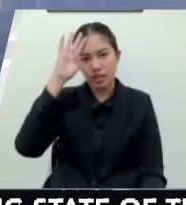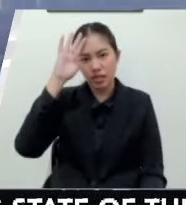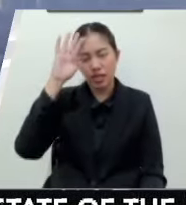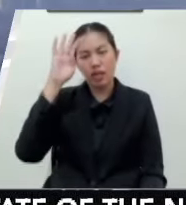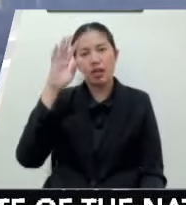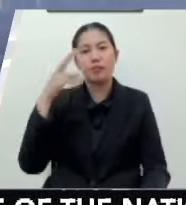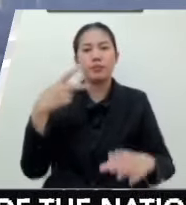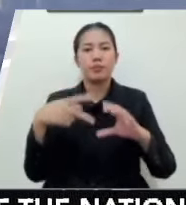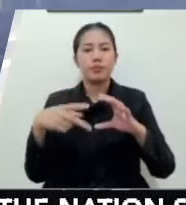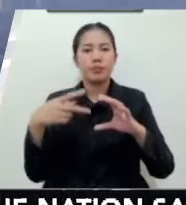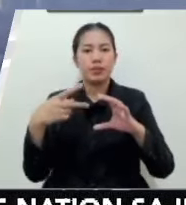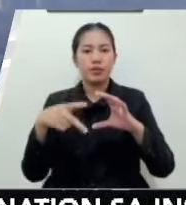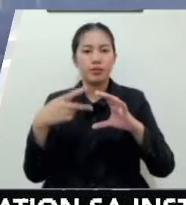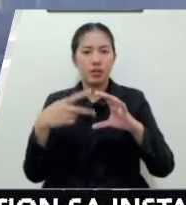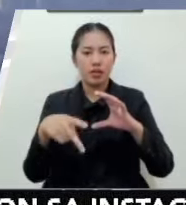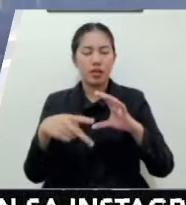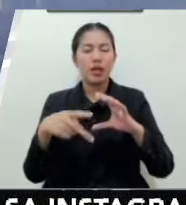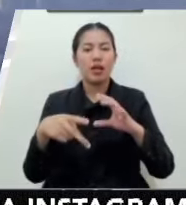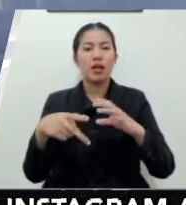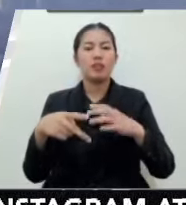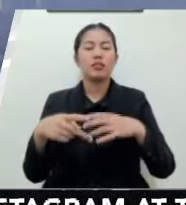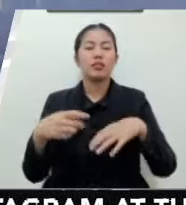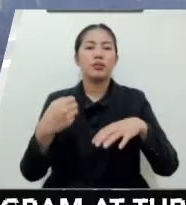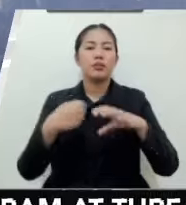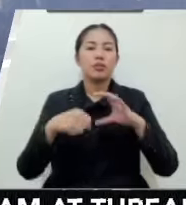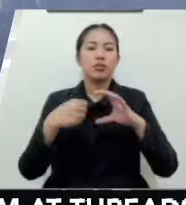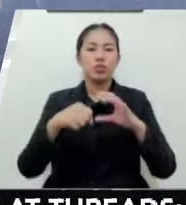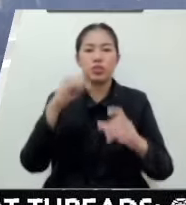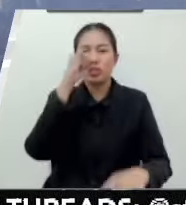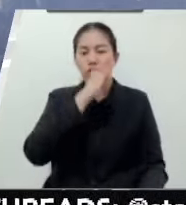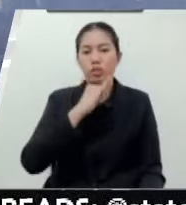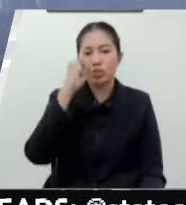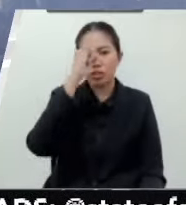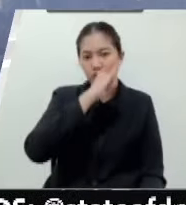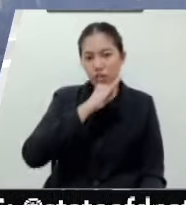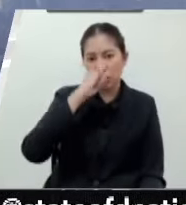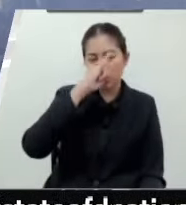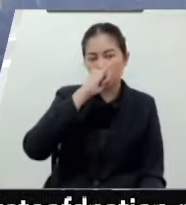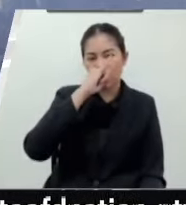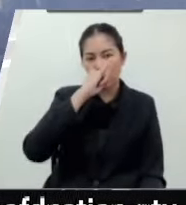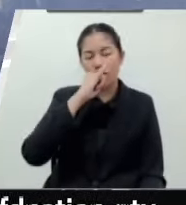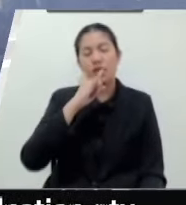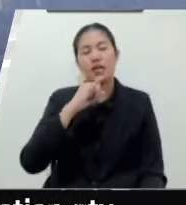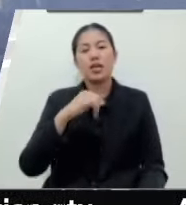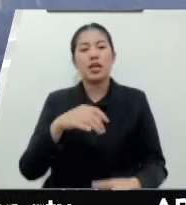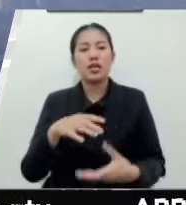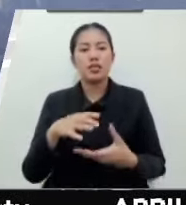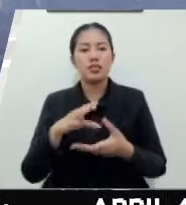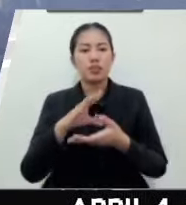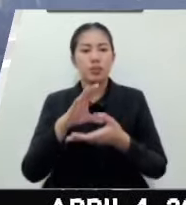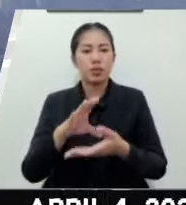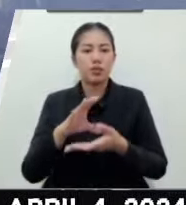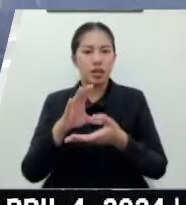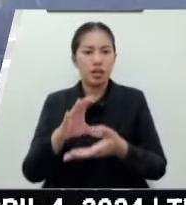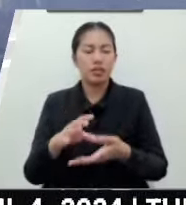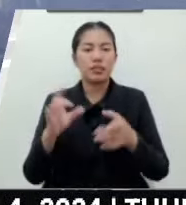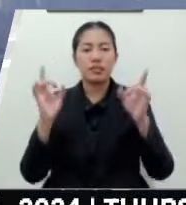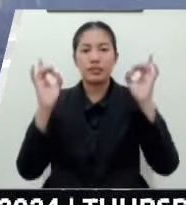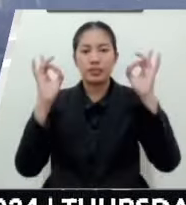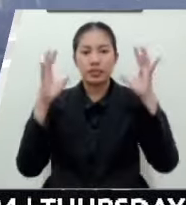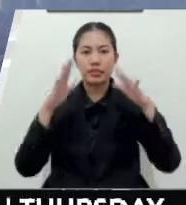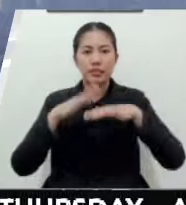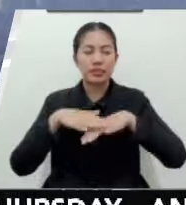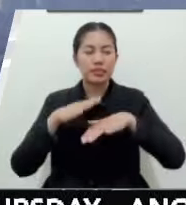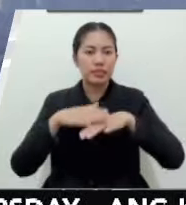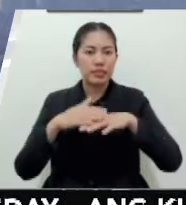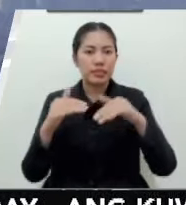Pili, Camarines Sur, Dumangas, Iloilo at sa Zamboanga City. Extreme caution level naman ang 41 degrees Celsius na posibleng heat